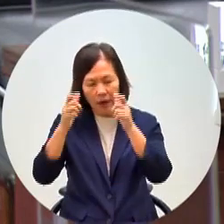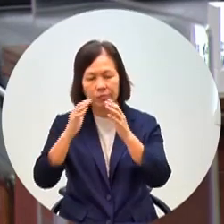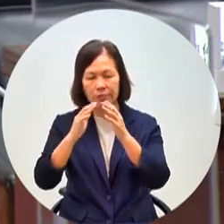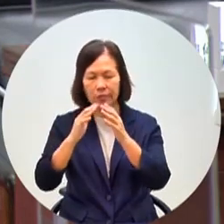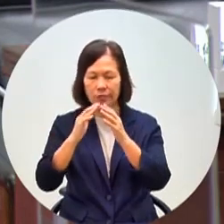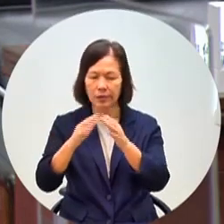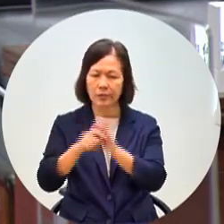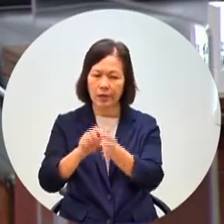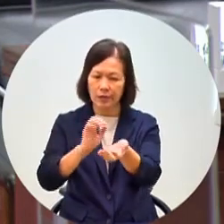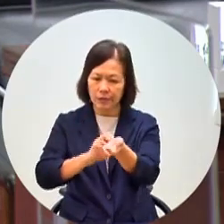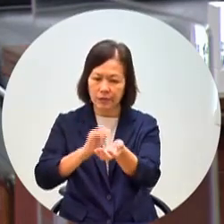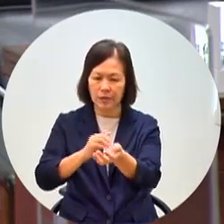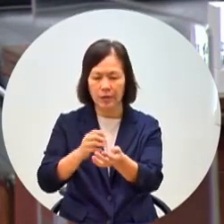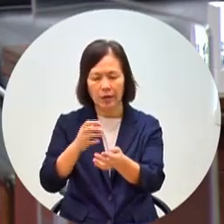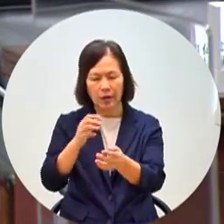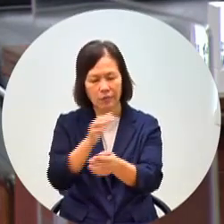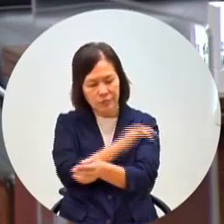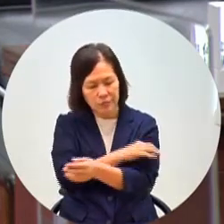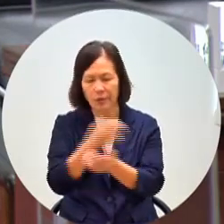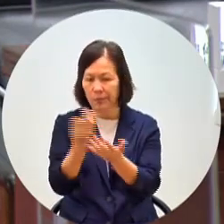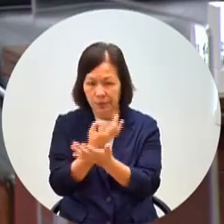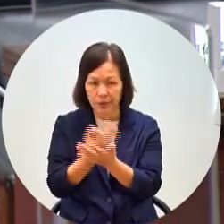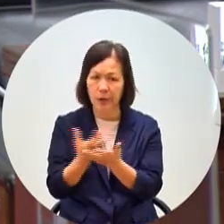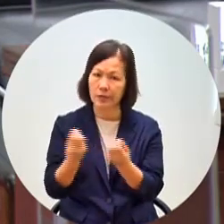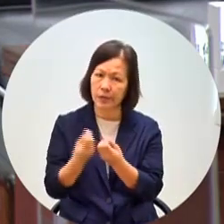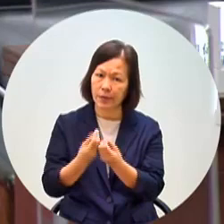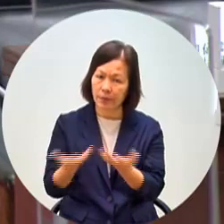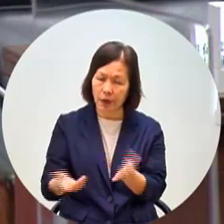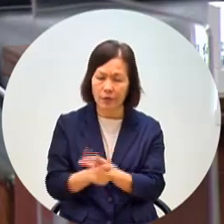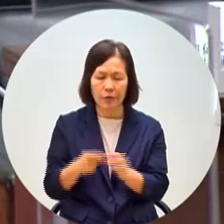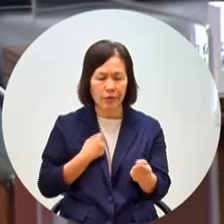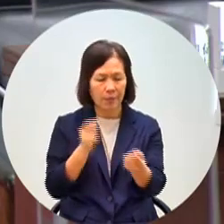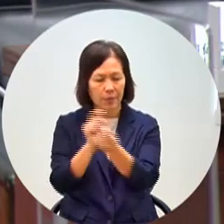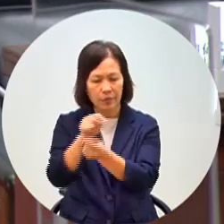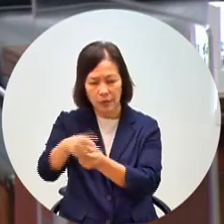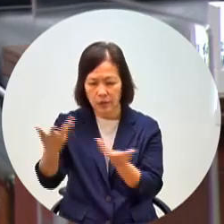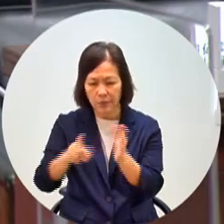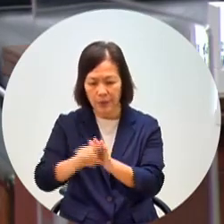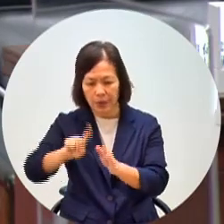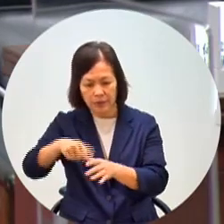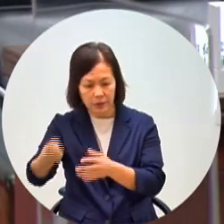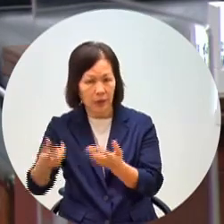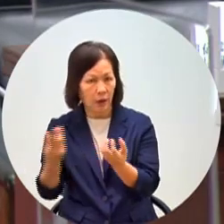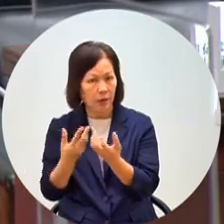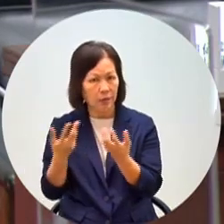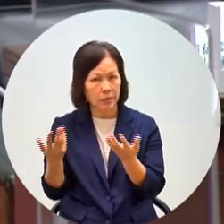高雄的医疗量能也没有办法。我们该怎么面对接下来的问题呢？